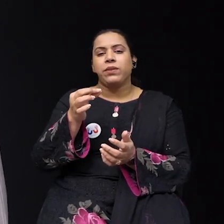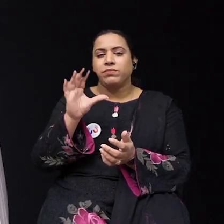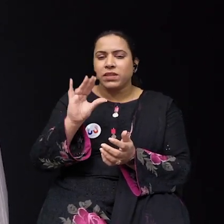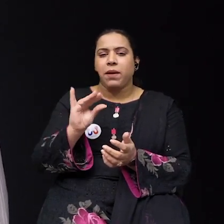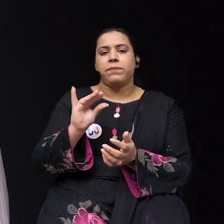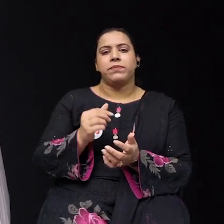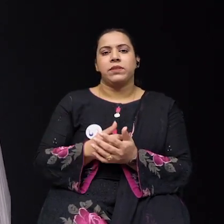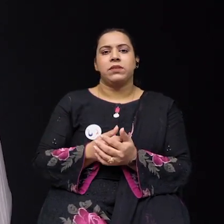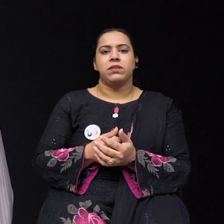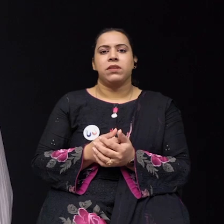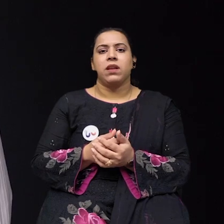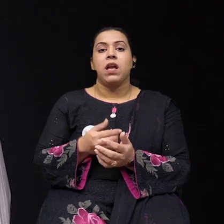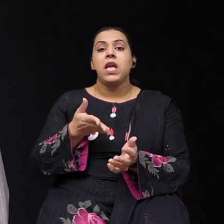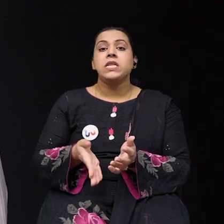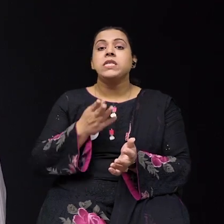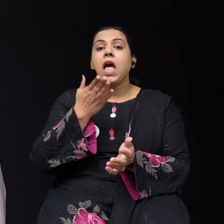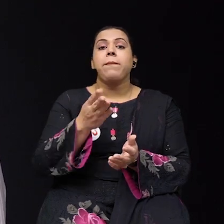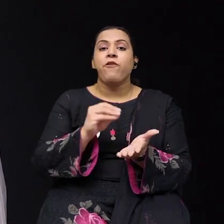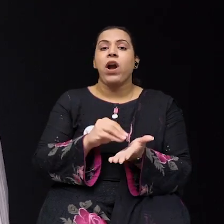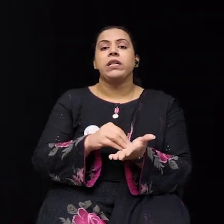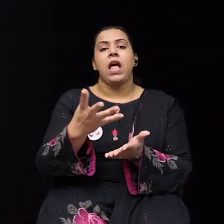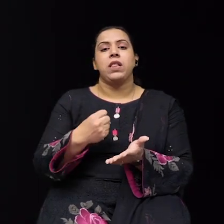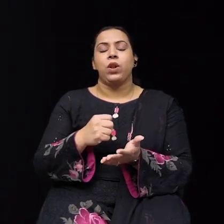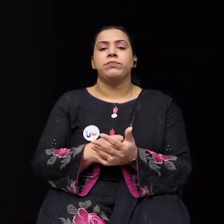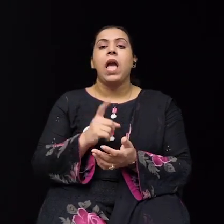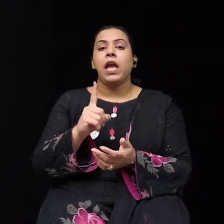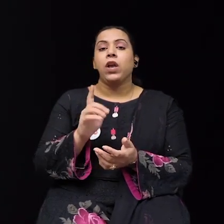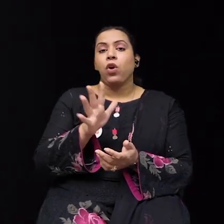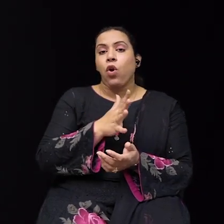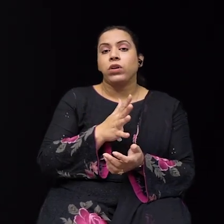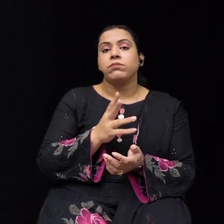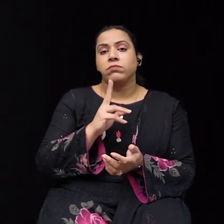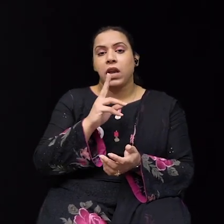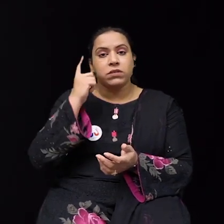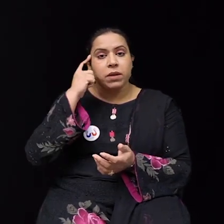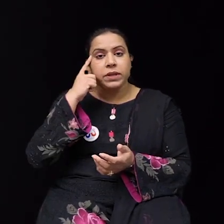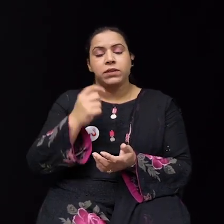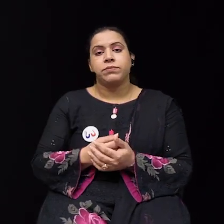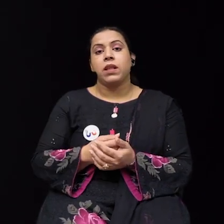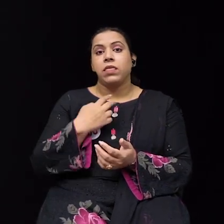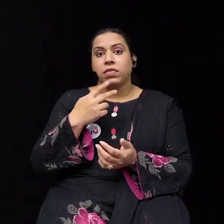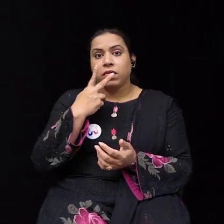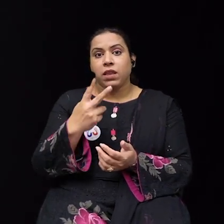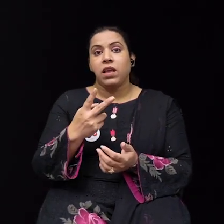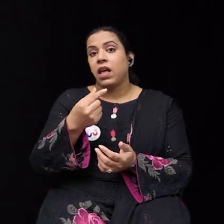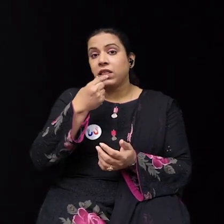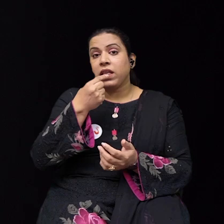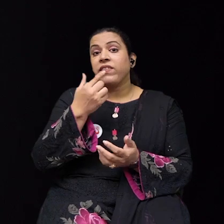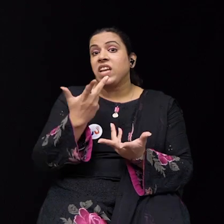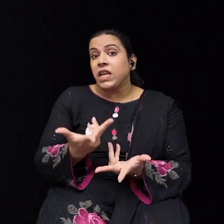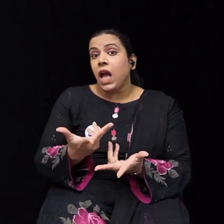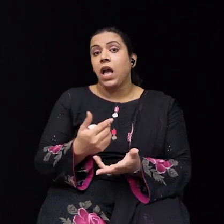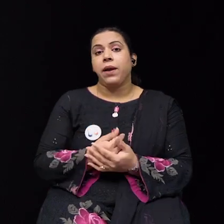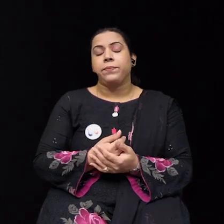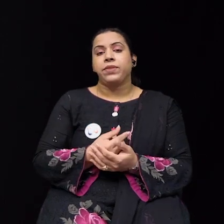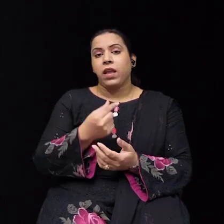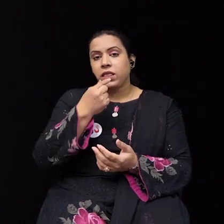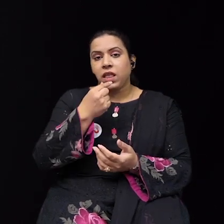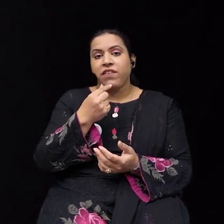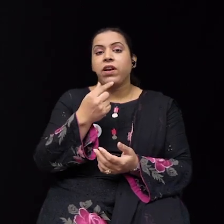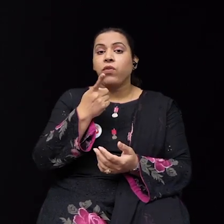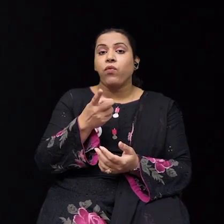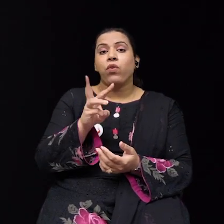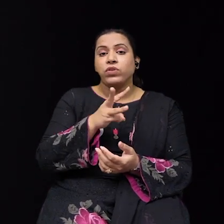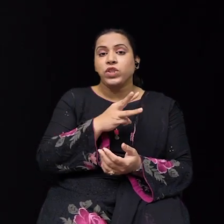हो, इससे आपको फ़ायदा मिलेगा। एक और चीज़ काइंडली समझ लें कि देखें दवाई होती क्या है। दवाई